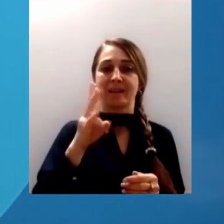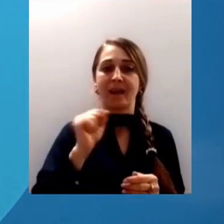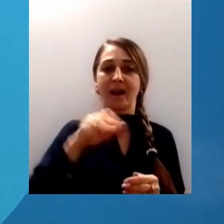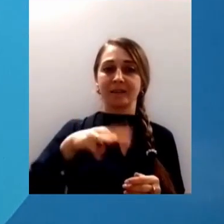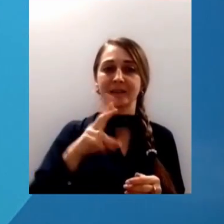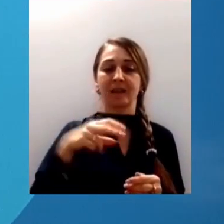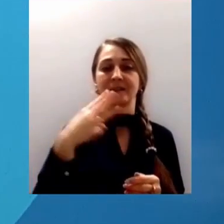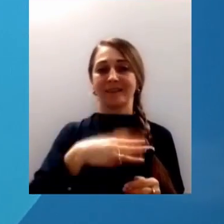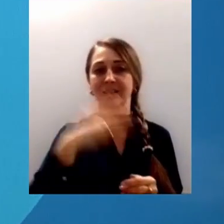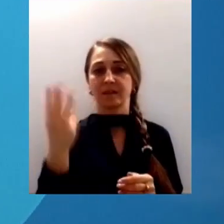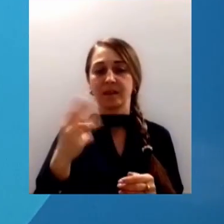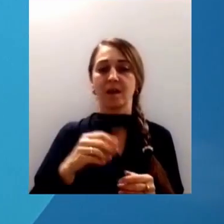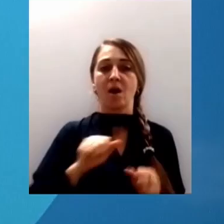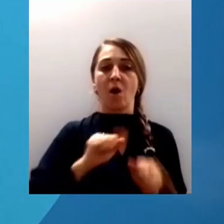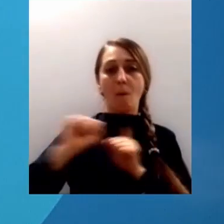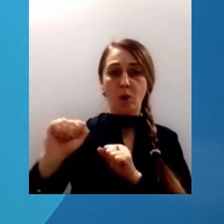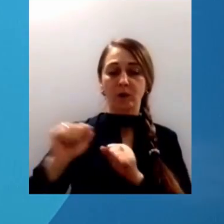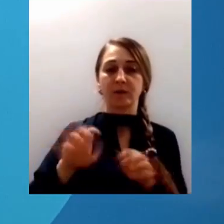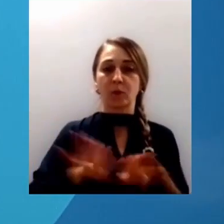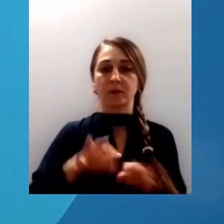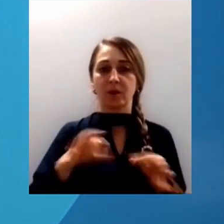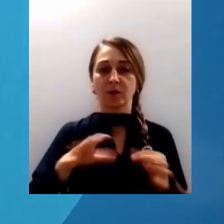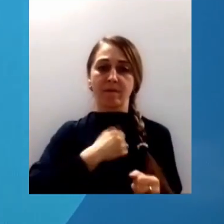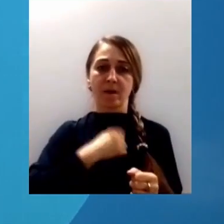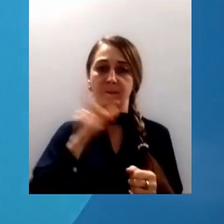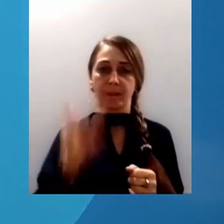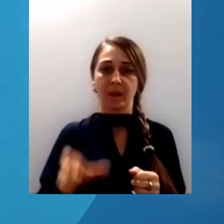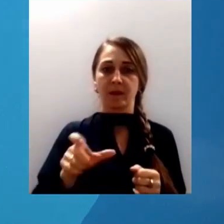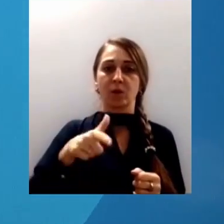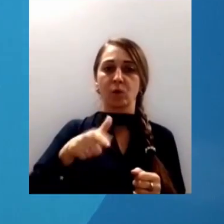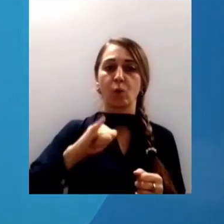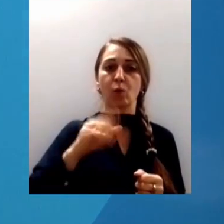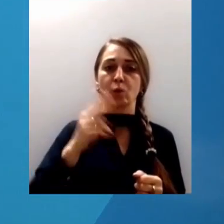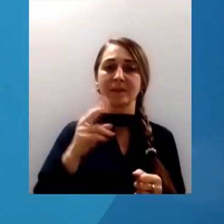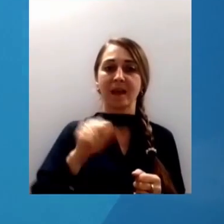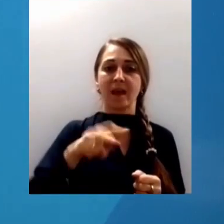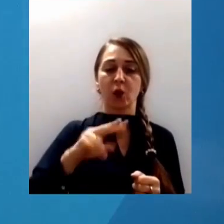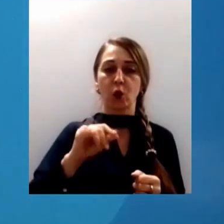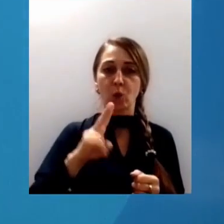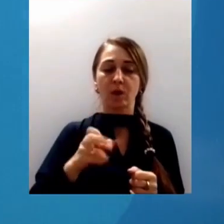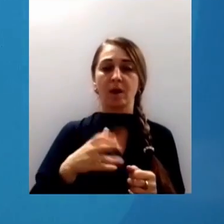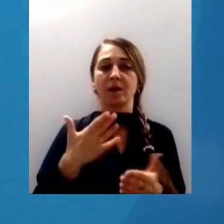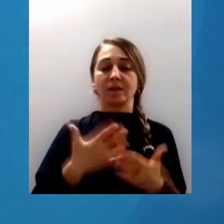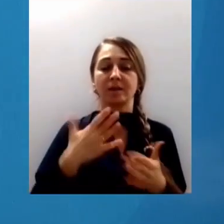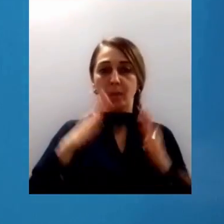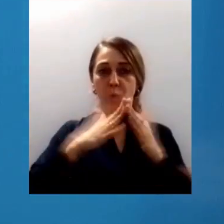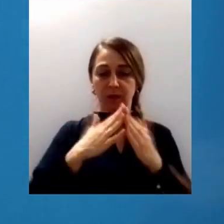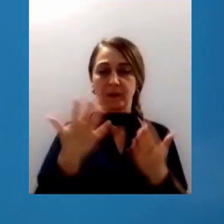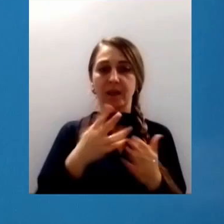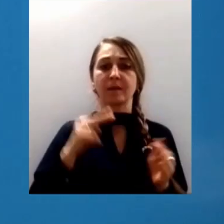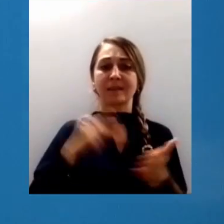територіальної оборони. Про таке розповів військовий резервіст Сергій Гуцелюк. Нині в будинку, який незабаром стане штабом Сил тероборони,